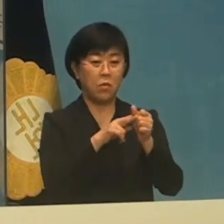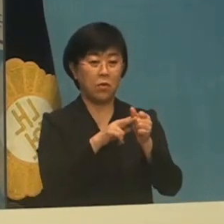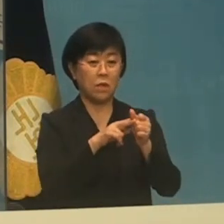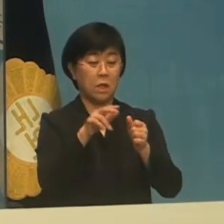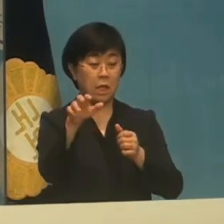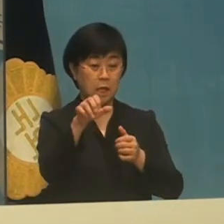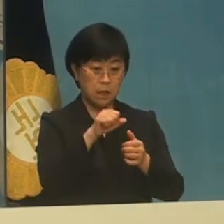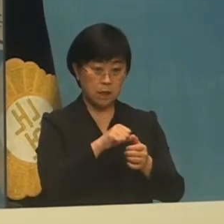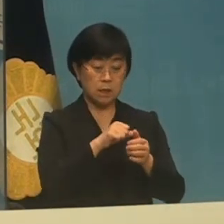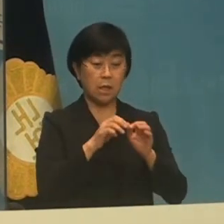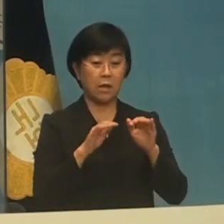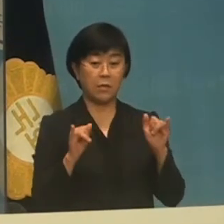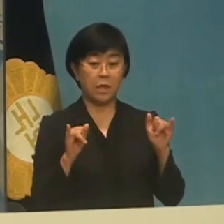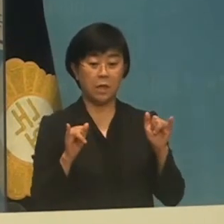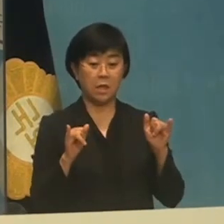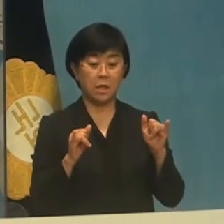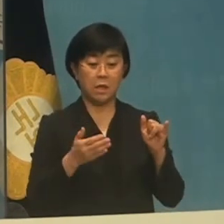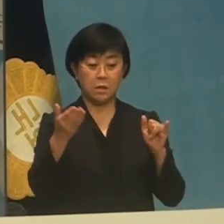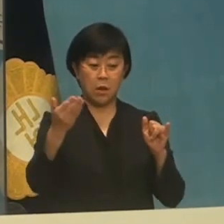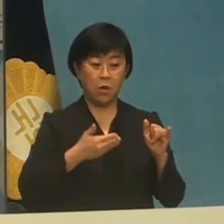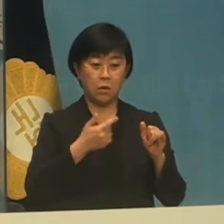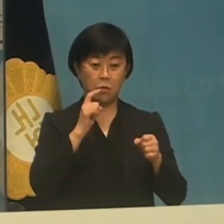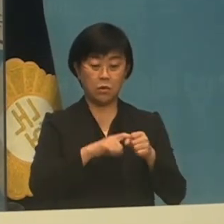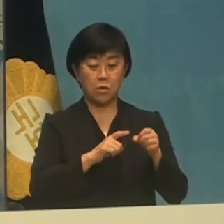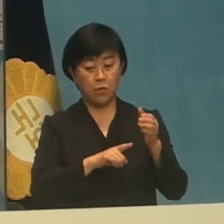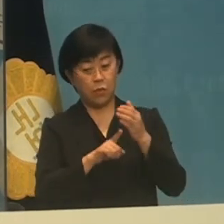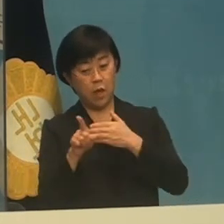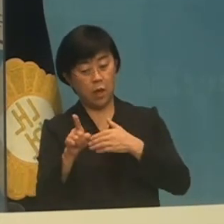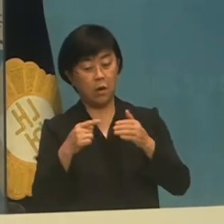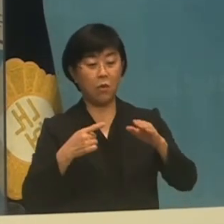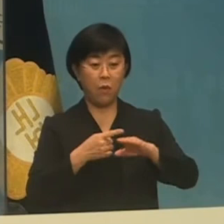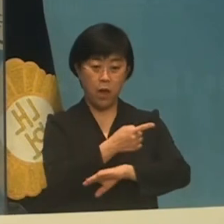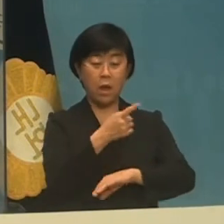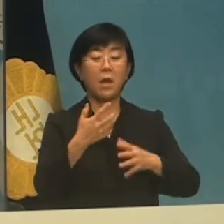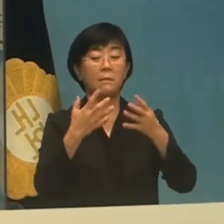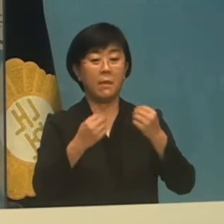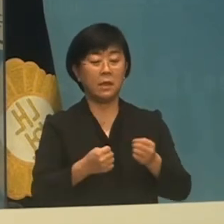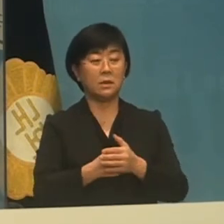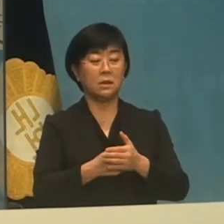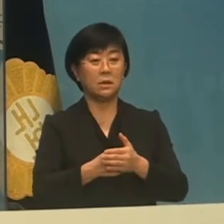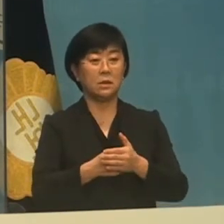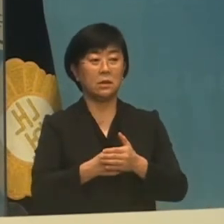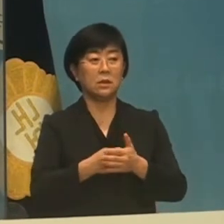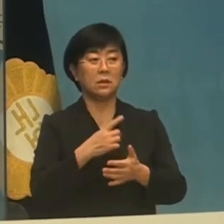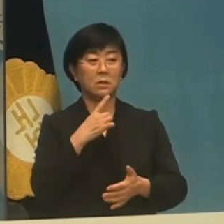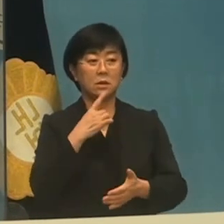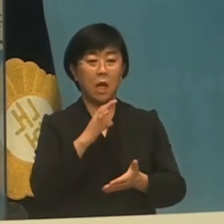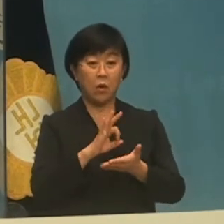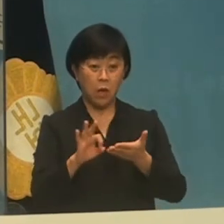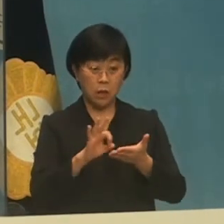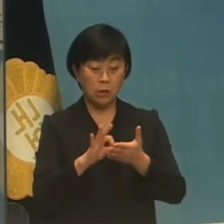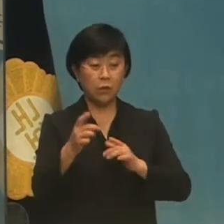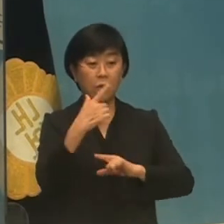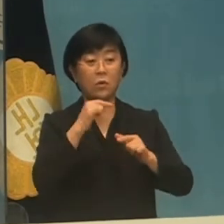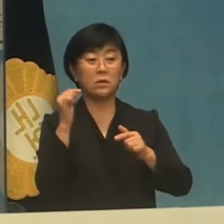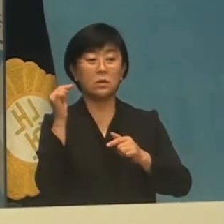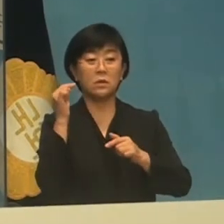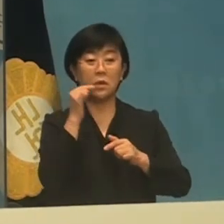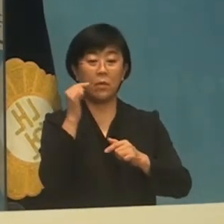취득한 사람이 제공받은 목적 외로만 사용한다면 그에 따른 처벌은 더욱